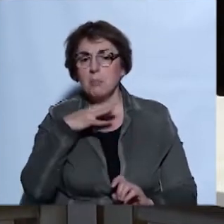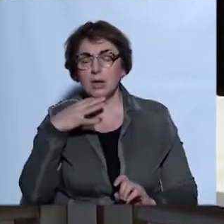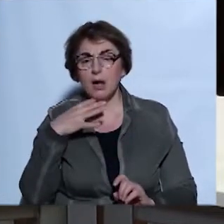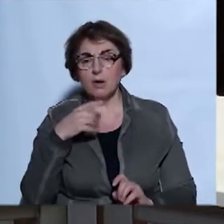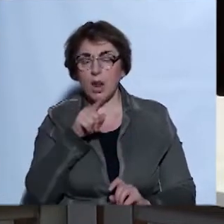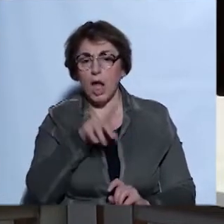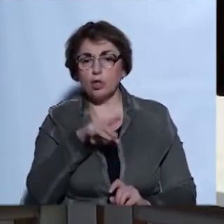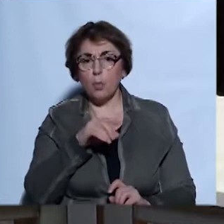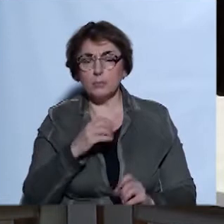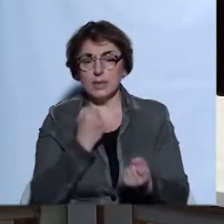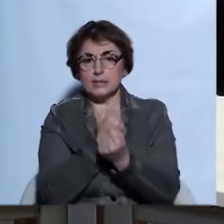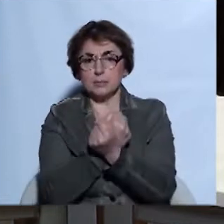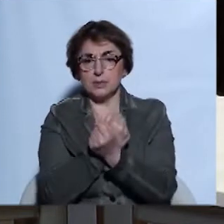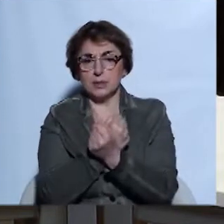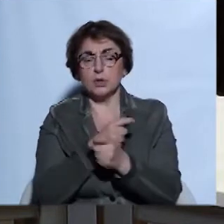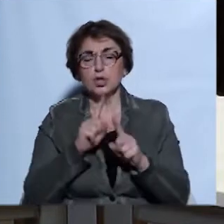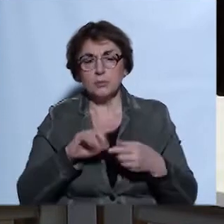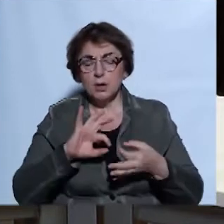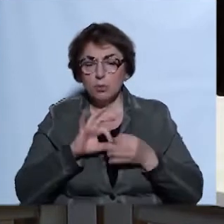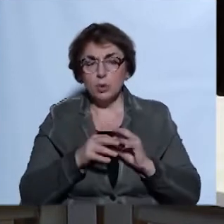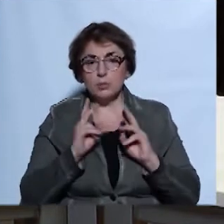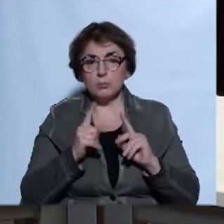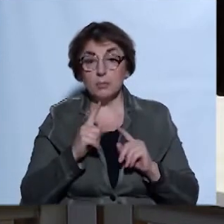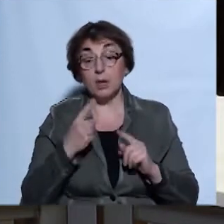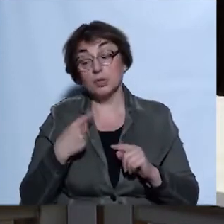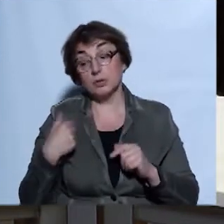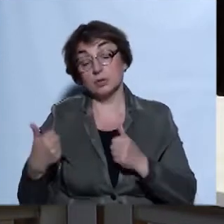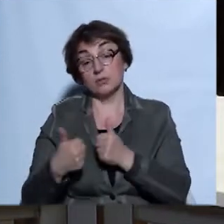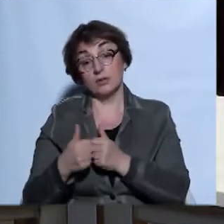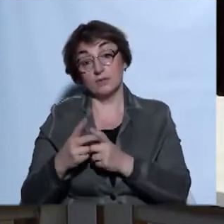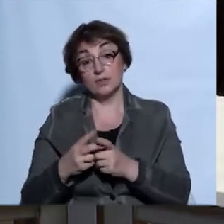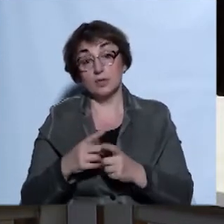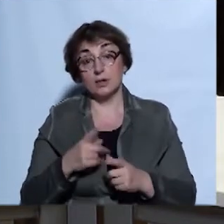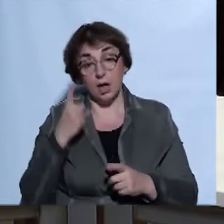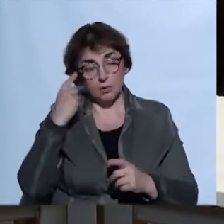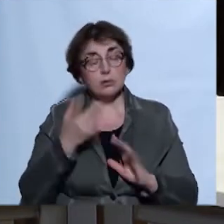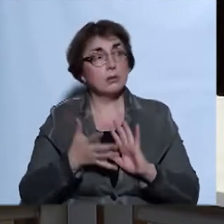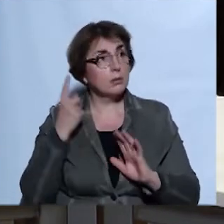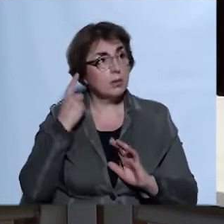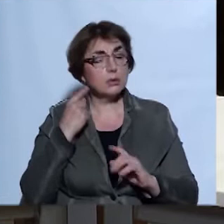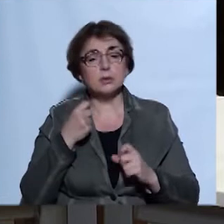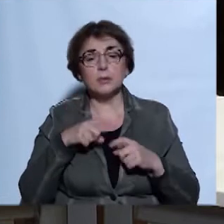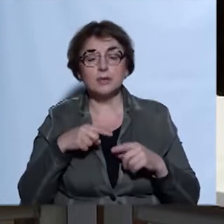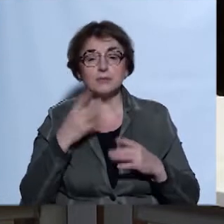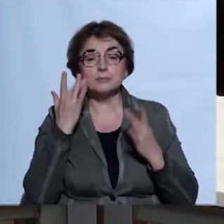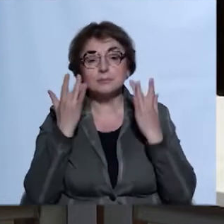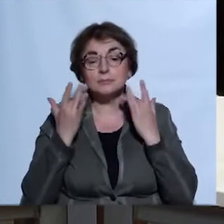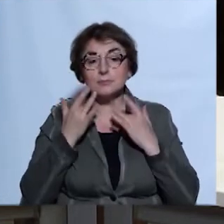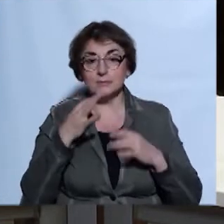სპირტებზე. შეიძლება კონკრეტულად შენ არა, მაგრამ შენს გვერდით ყოფებს ალბათ აუცილებლად გამოუყენებიათ სხვადასხვა კოსმეტიკური